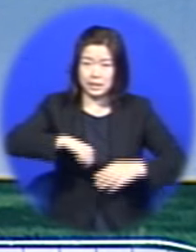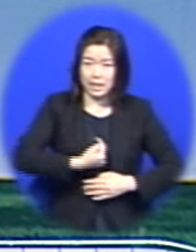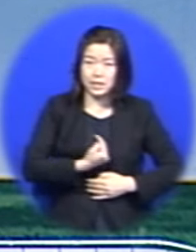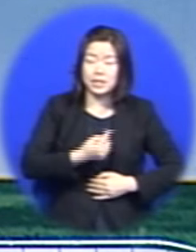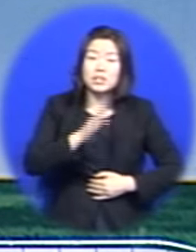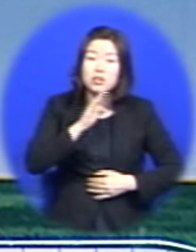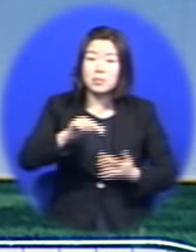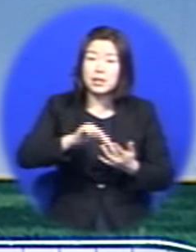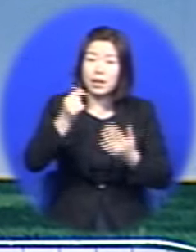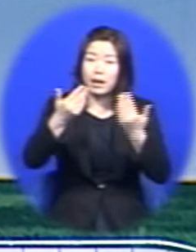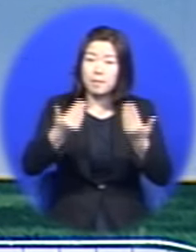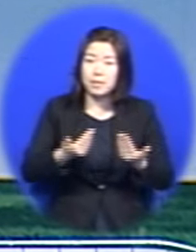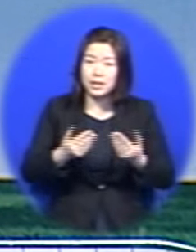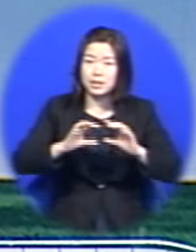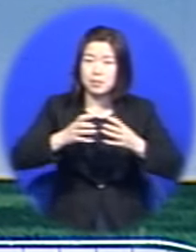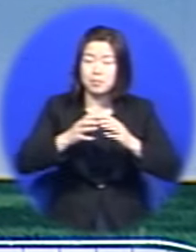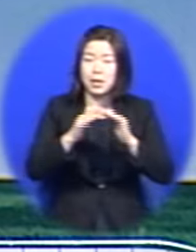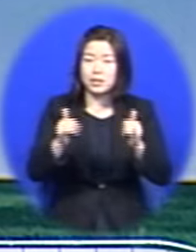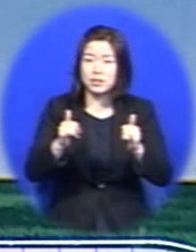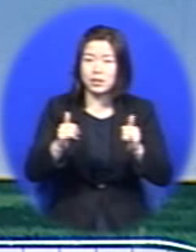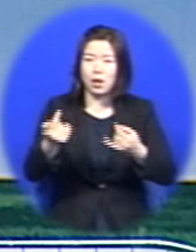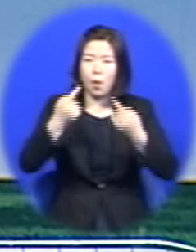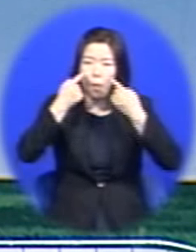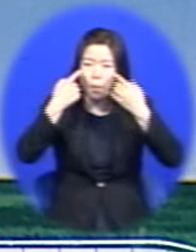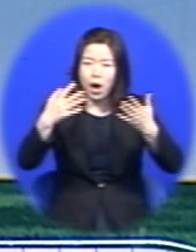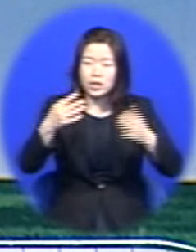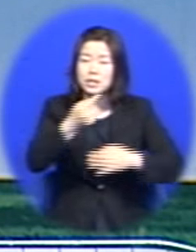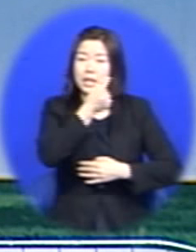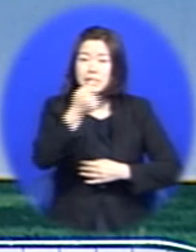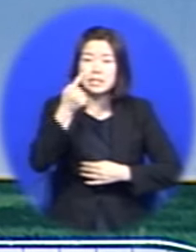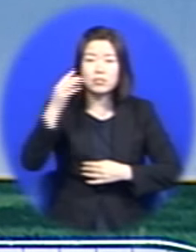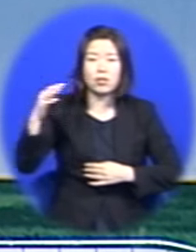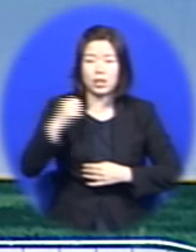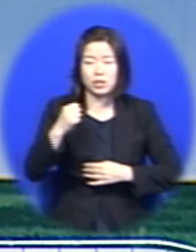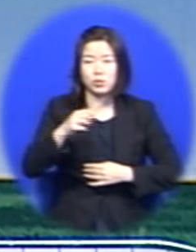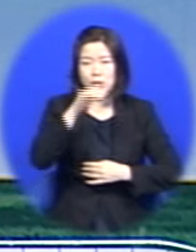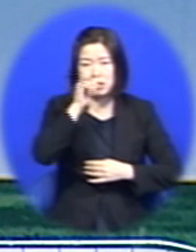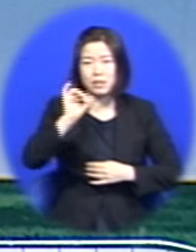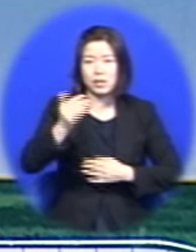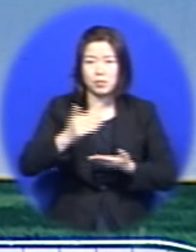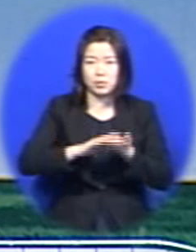정말 택함 받은 백성이라고 하는 확실한 증거를 가지고 있어야 됩니다.